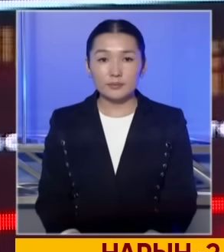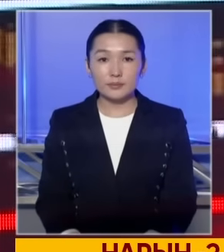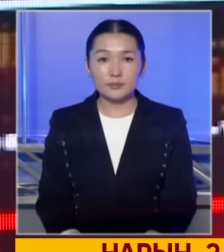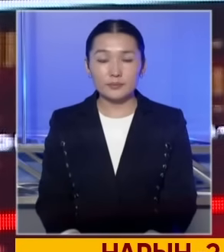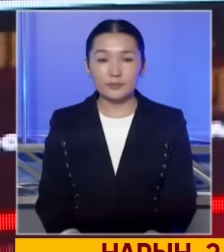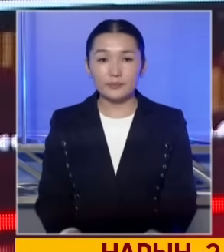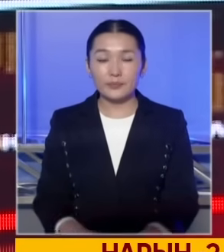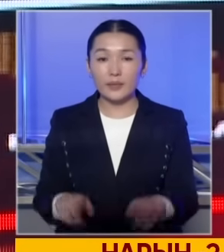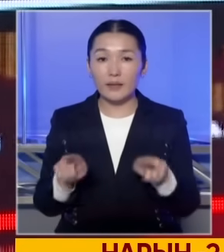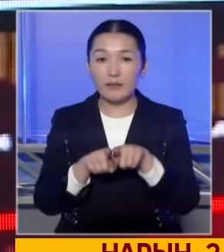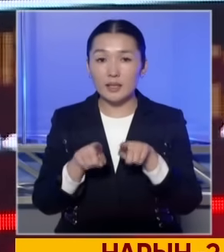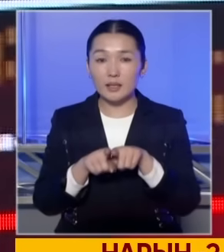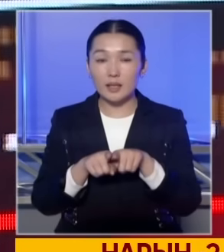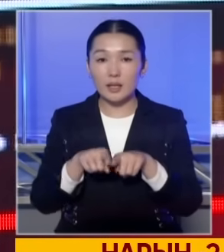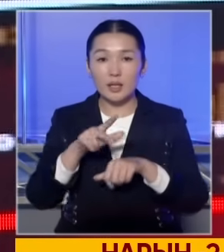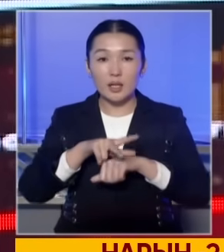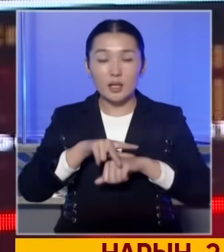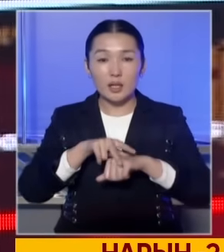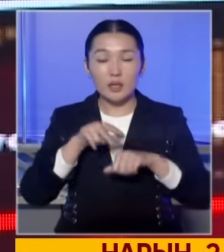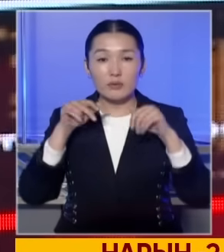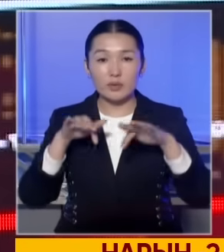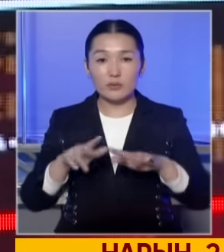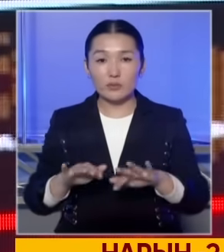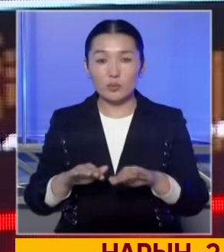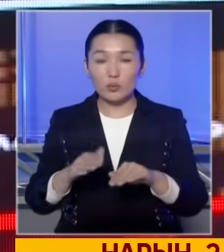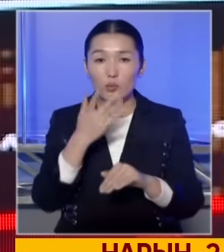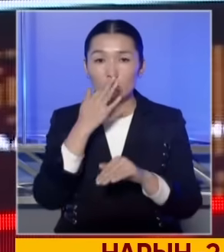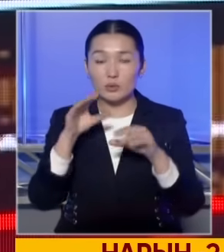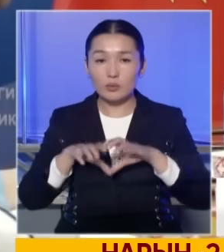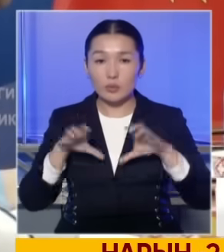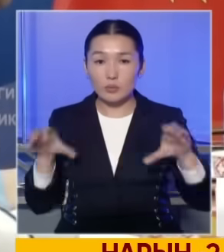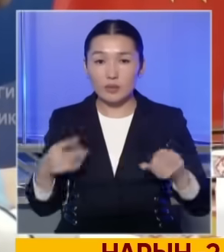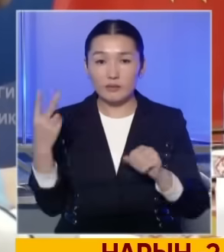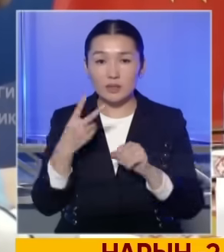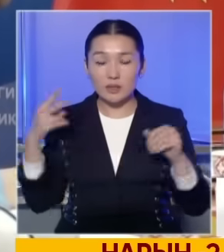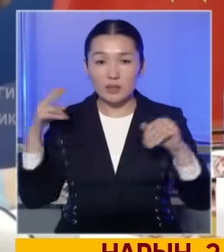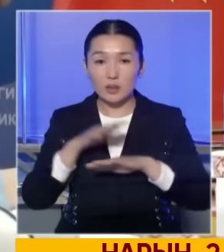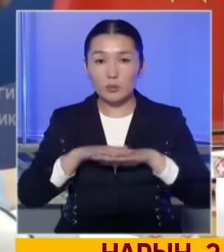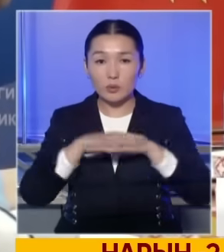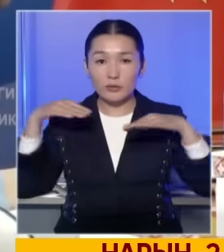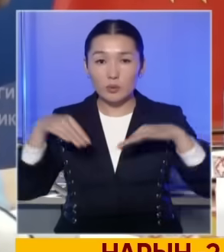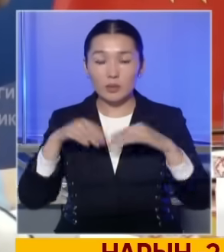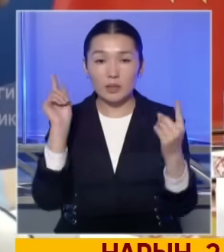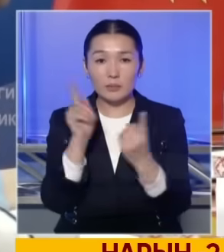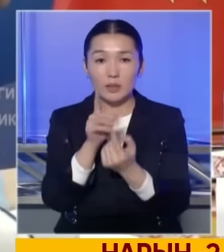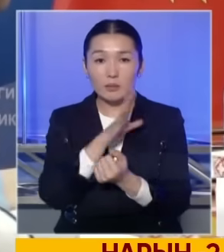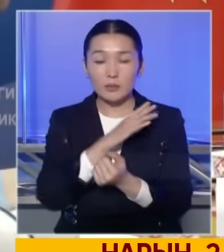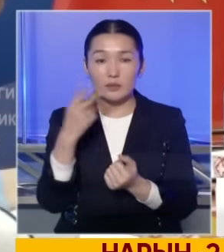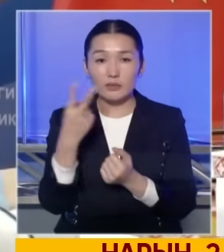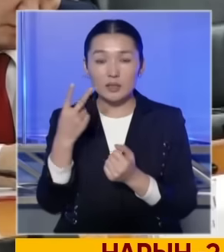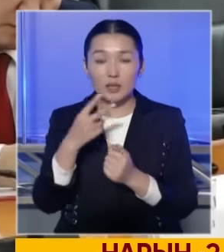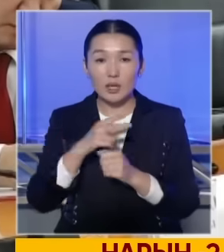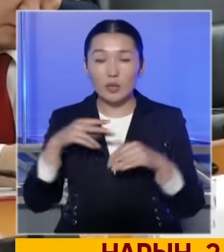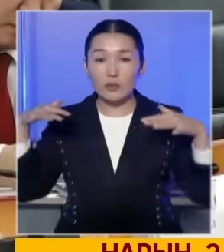Ушул эле күнү тышкы иштер министри Жээнбек Кулубаев 2-чи элдик курултайдын делегаттары менен жолукту. Министр делегаттарга 2-чи элдик